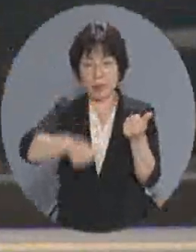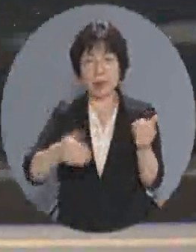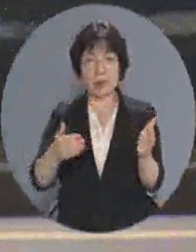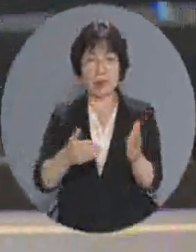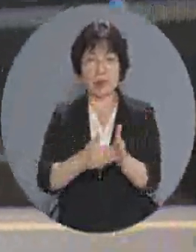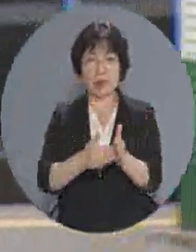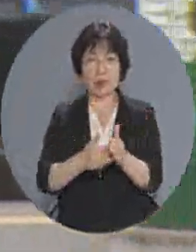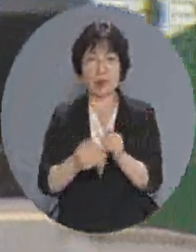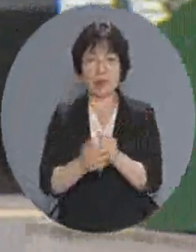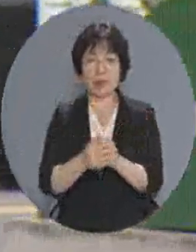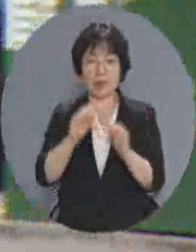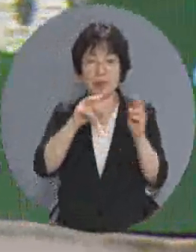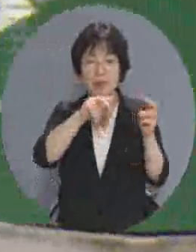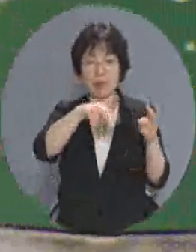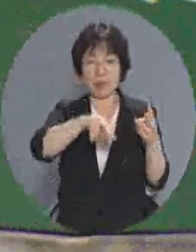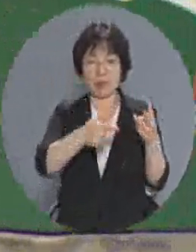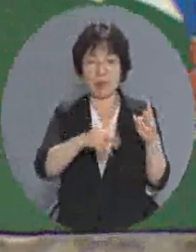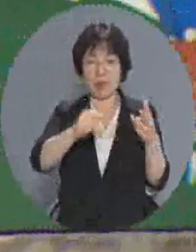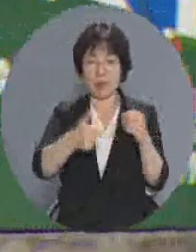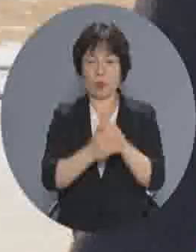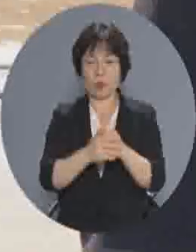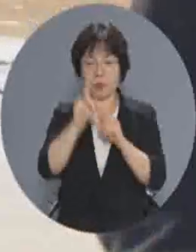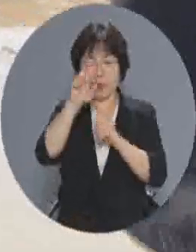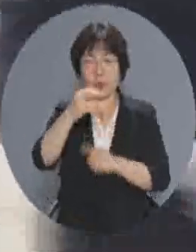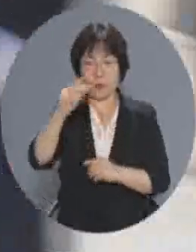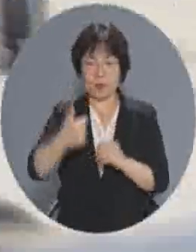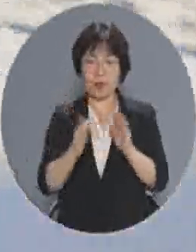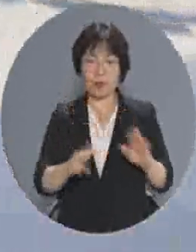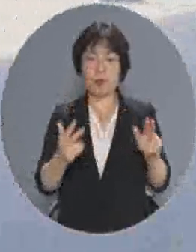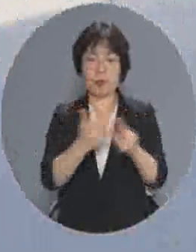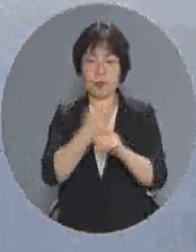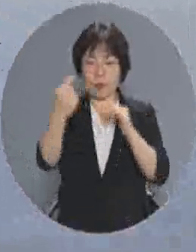참배했고 정세균, 박용진 후보들도 광주 전남을